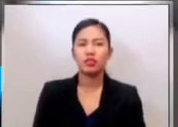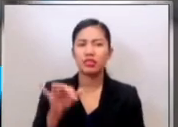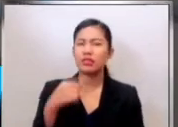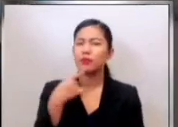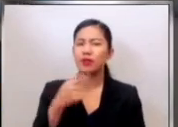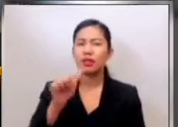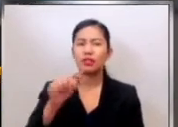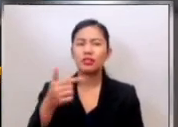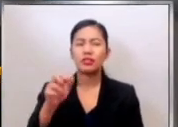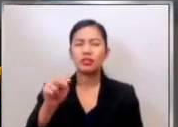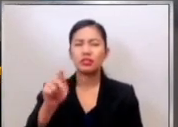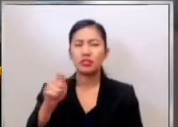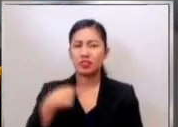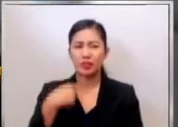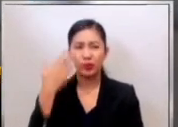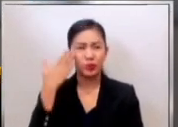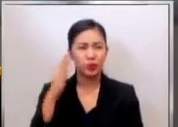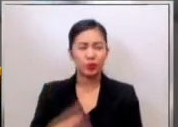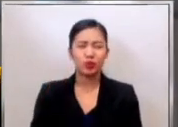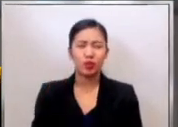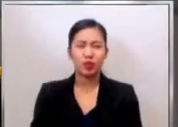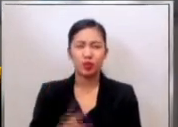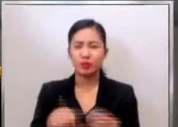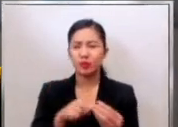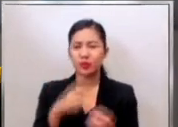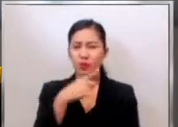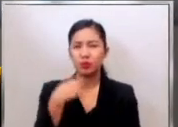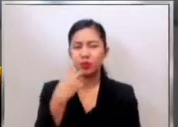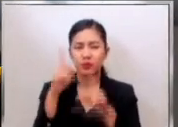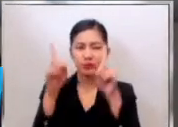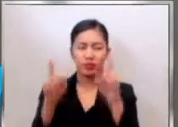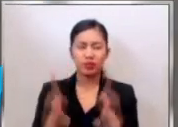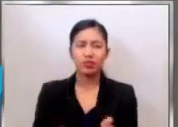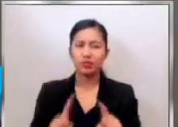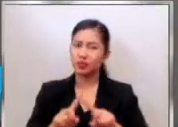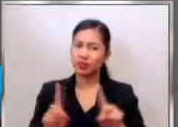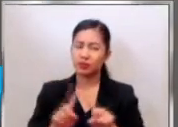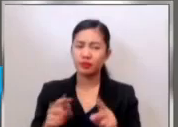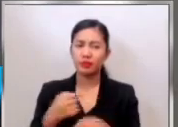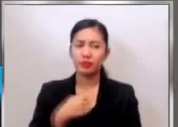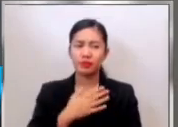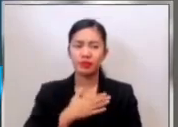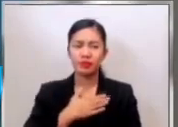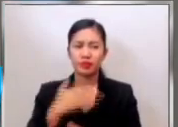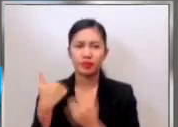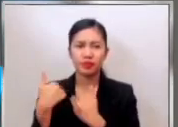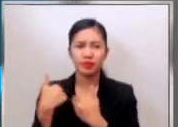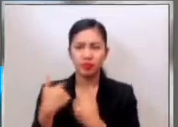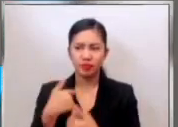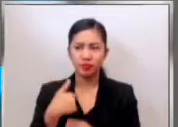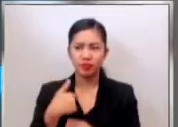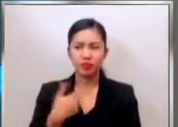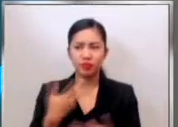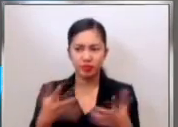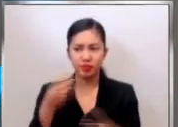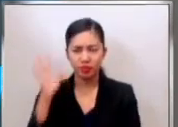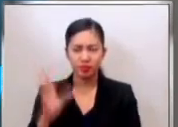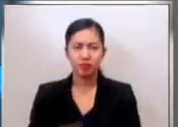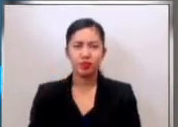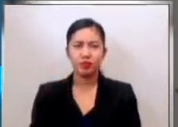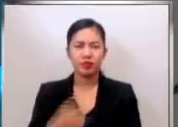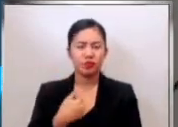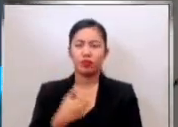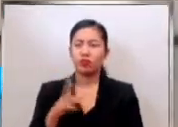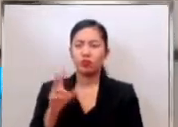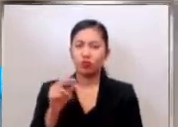eh. Pagdating sa swab test, hindi po alam yung kasi, umuwi na ako eh. Alam niyo po na peke yun? Hindi rin po. Nalaman ko